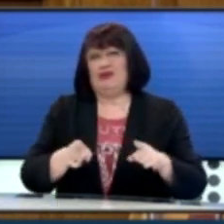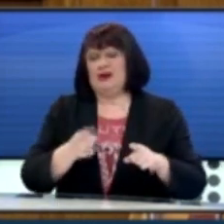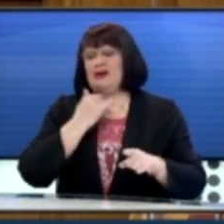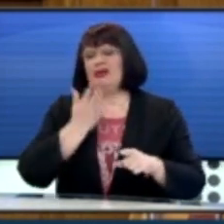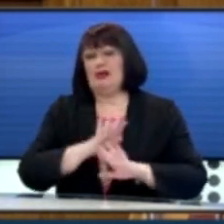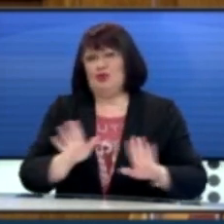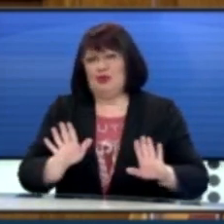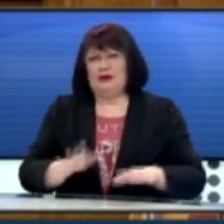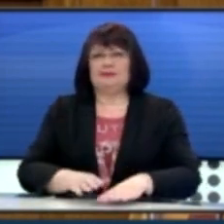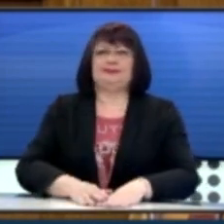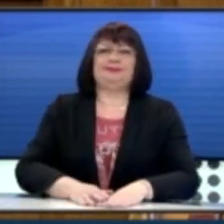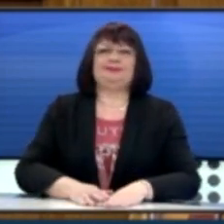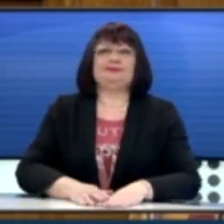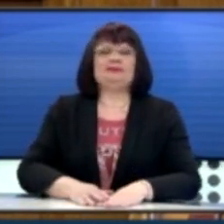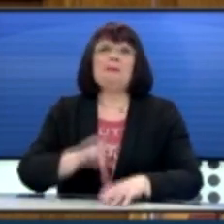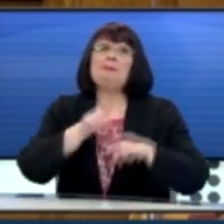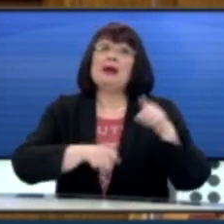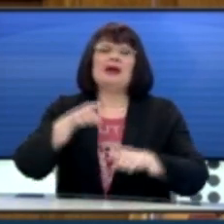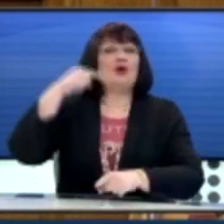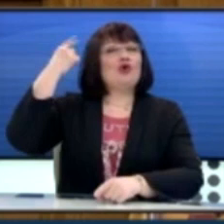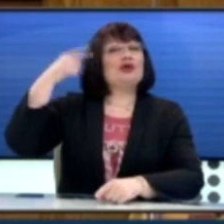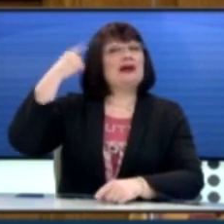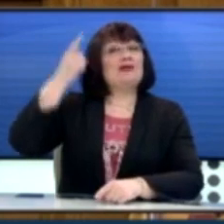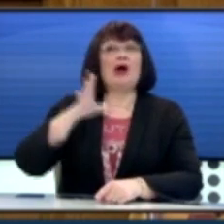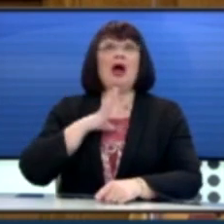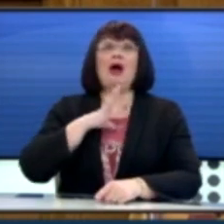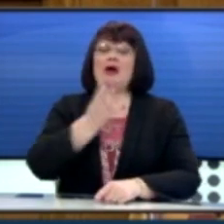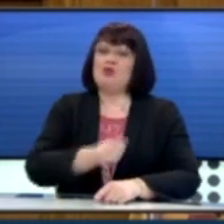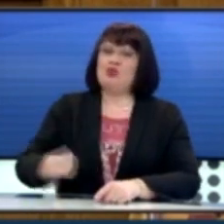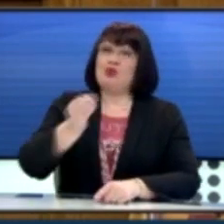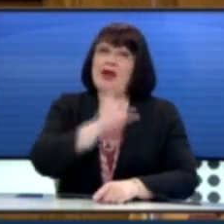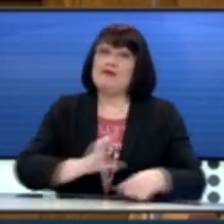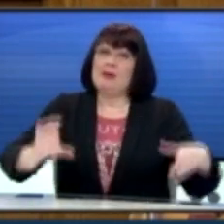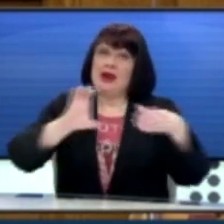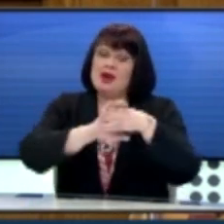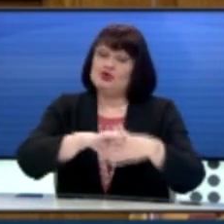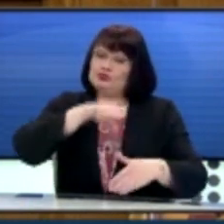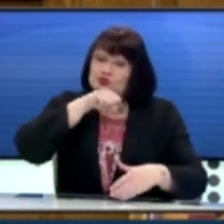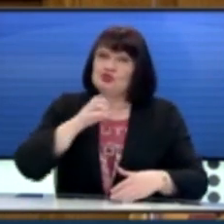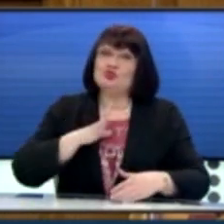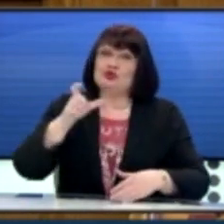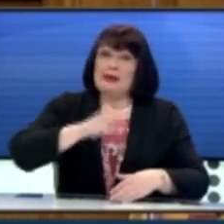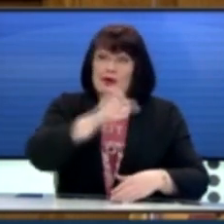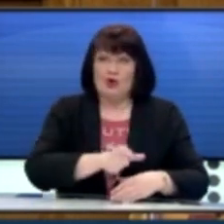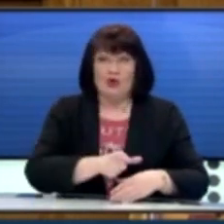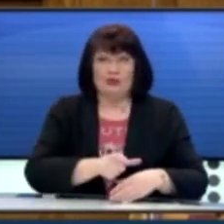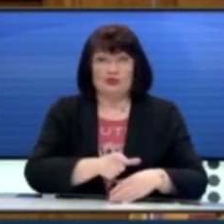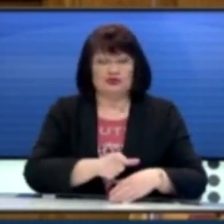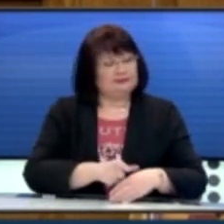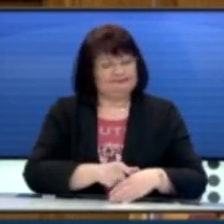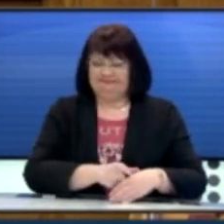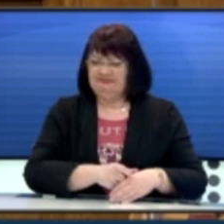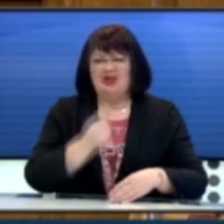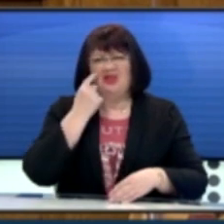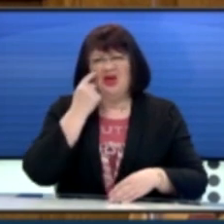διαφορετικά. Όσοι ονειρεύονται ανθρωπινότερη την Ευρωπαϊκή Ένωση από αυτή που είναι, θα ξυπνήσουν για